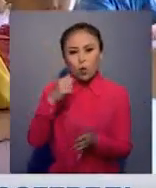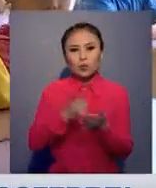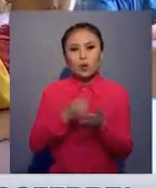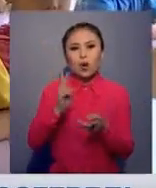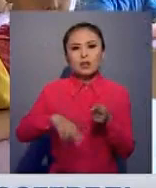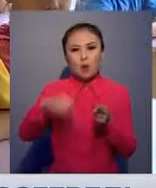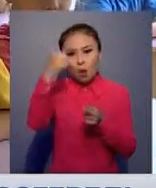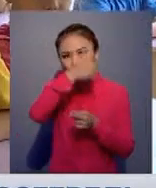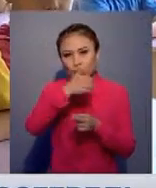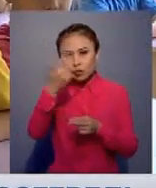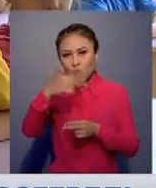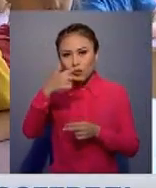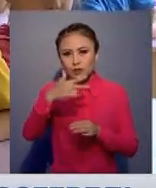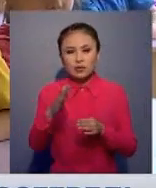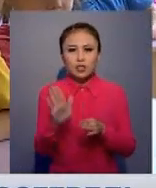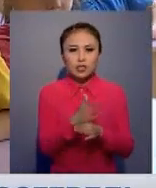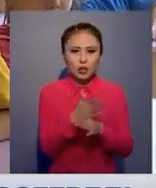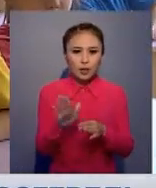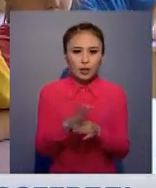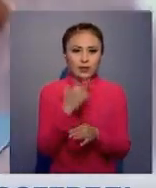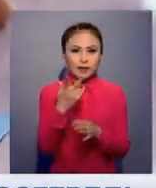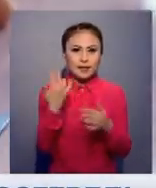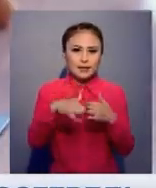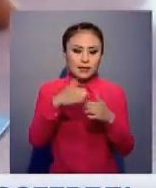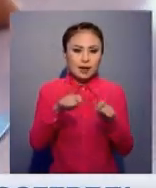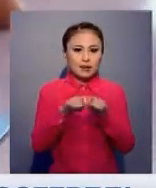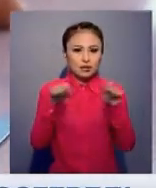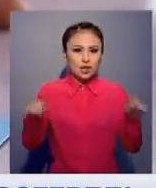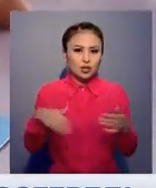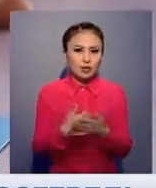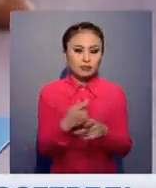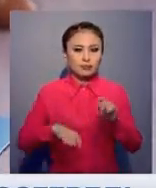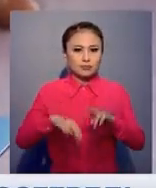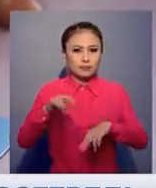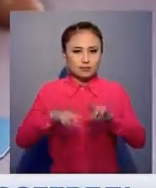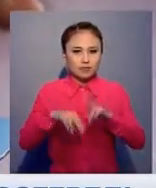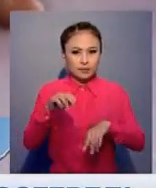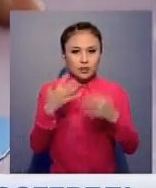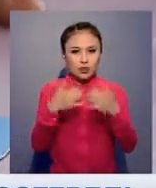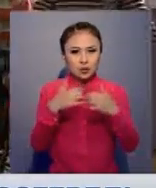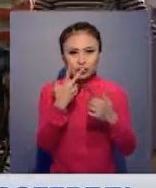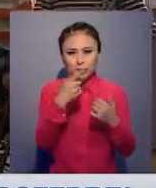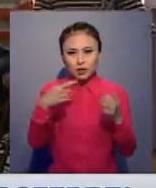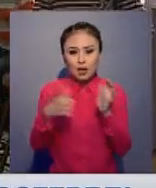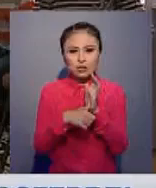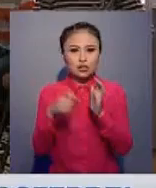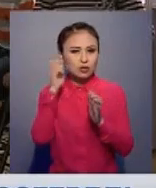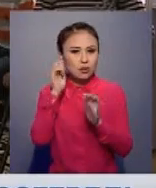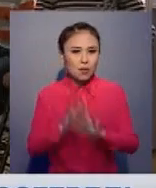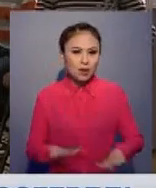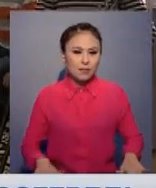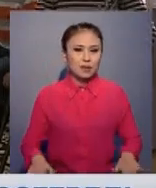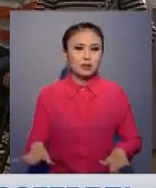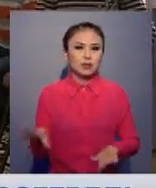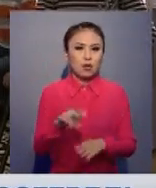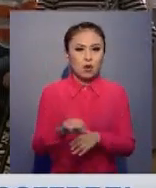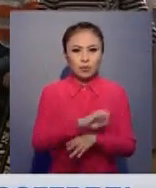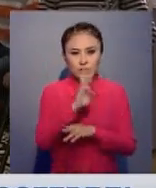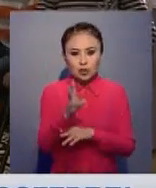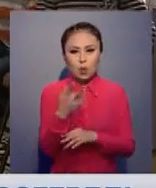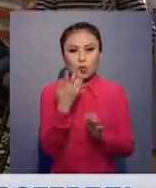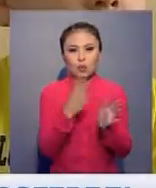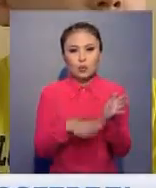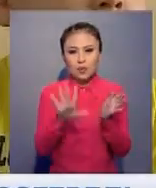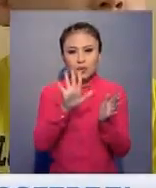дейін 30 жекеменшік, 3 шағын орталық ашылады. Жаңадан салынған нысандар есебінен 3 пен 6 жастағы балаларды балабақшамен